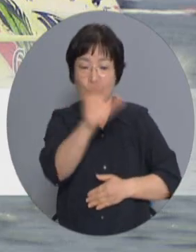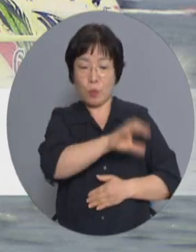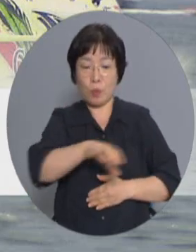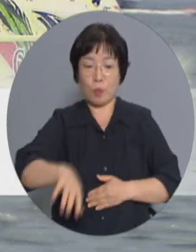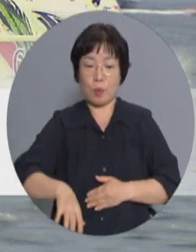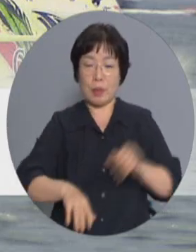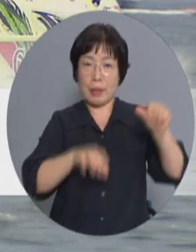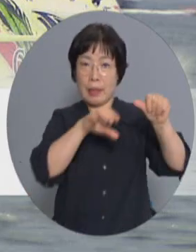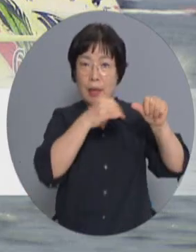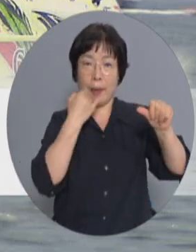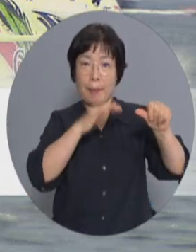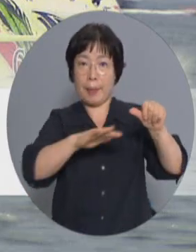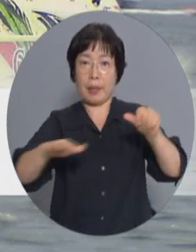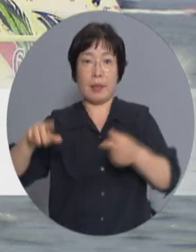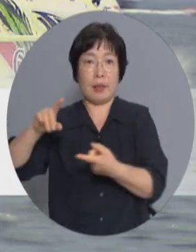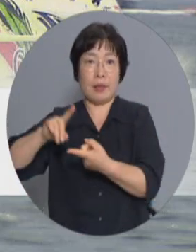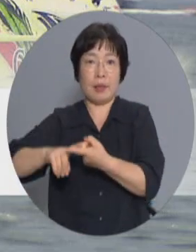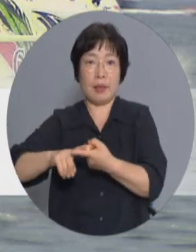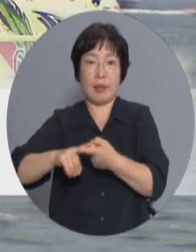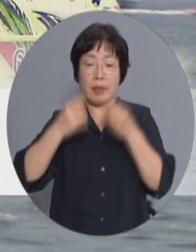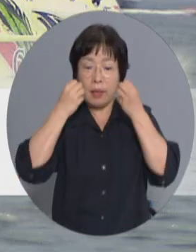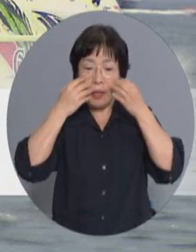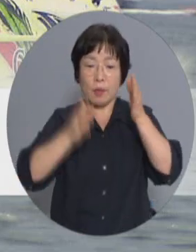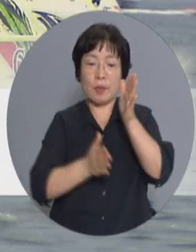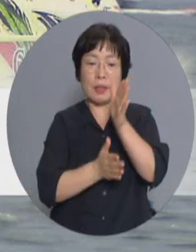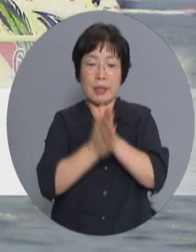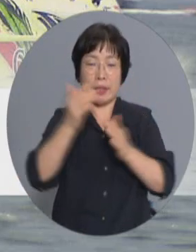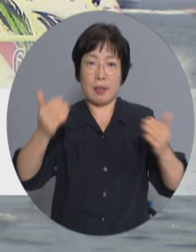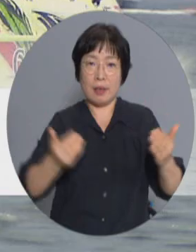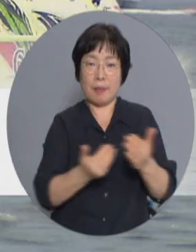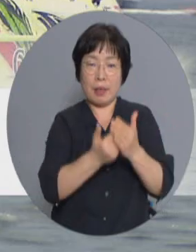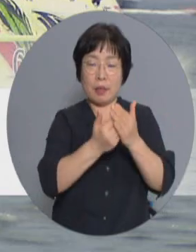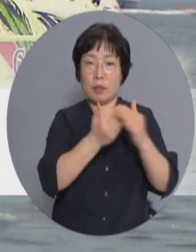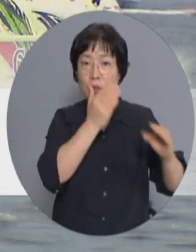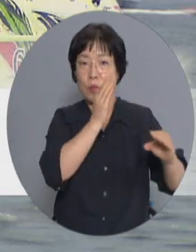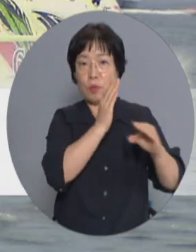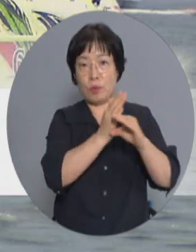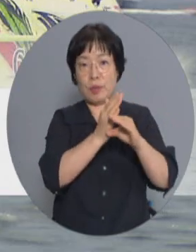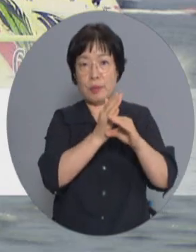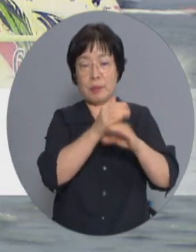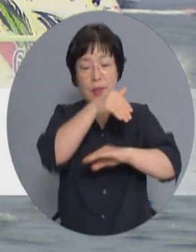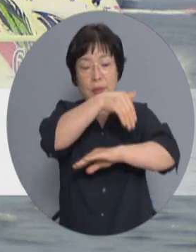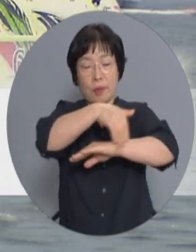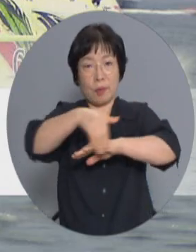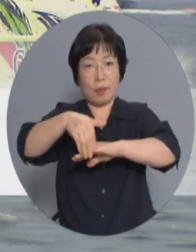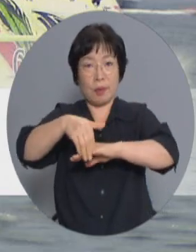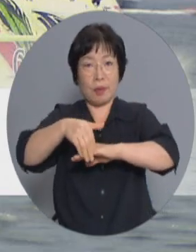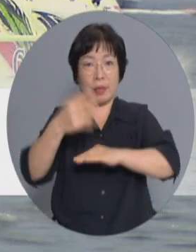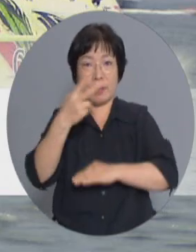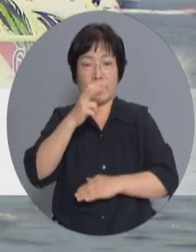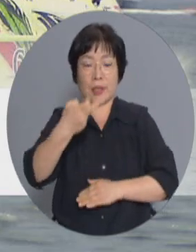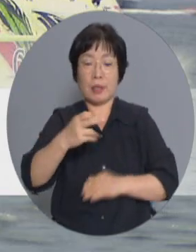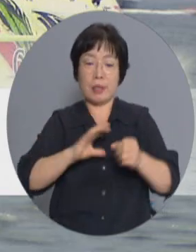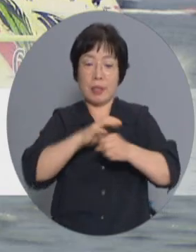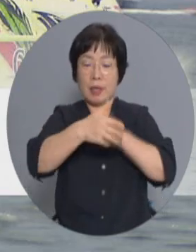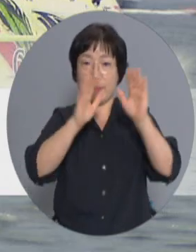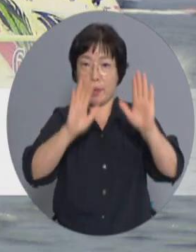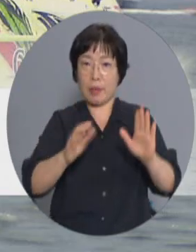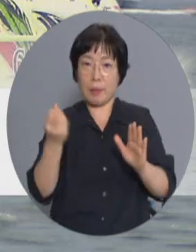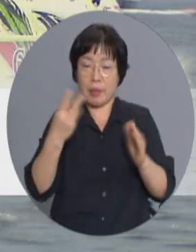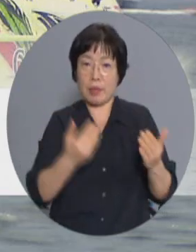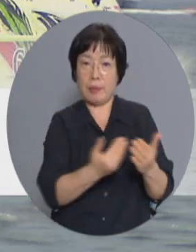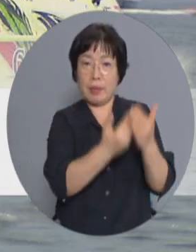둘러싼 5개의 만을 대상으로 새로운 도시성장의 축을 만든다는 계획인데 2012 여수엑스포